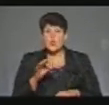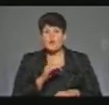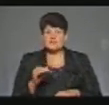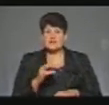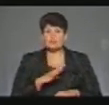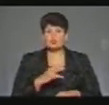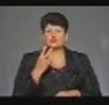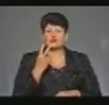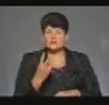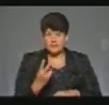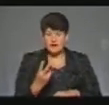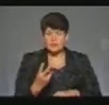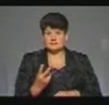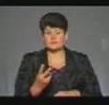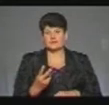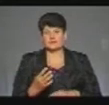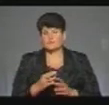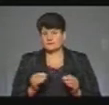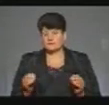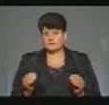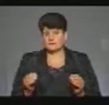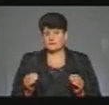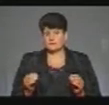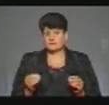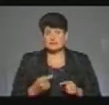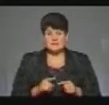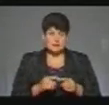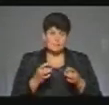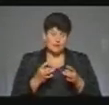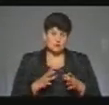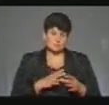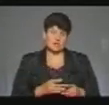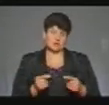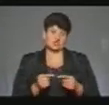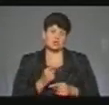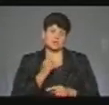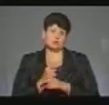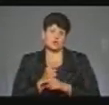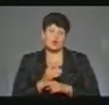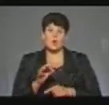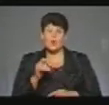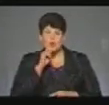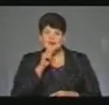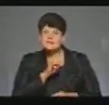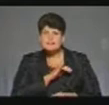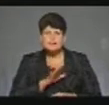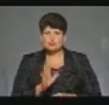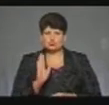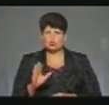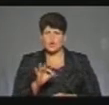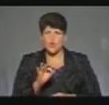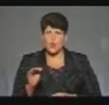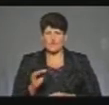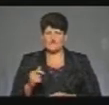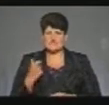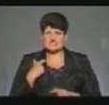з Петлюрою і пізнішим українським урядом в екзилі. Ось. І це просто була чітка заборона. Українці не можуть бути офіцерами. Все. Ось. Це